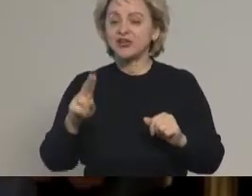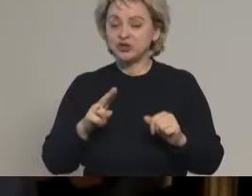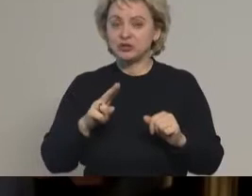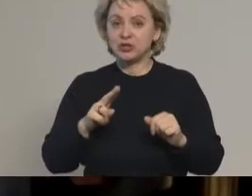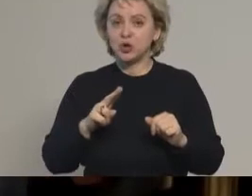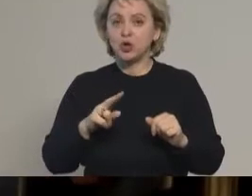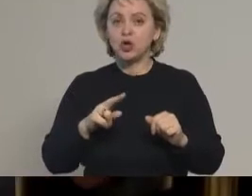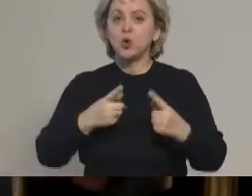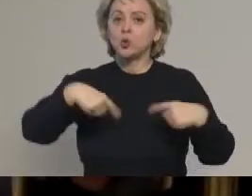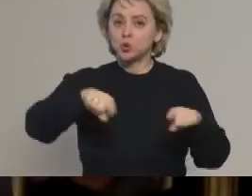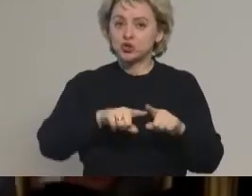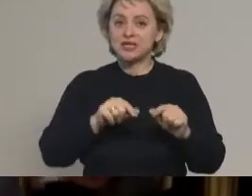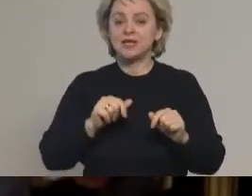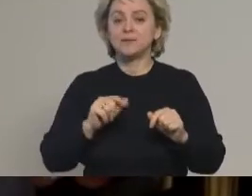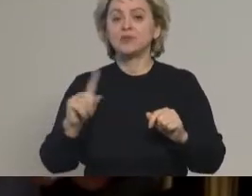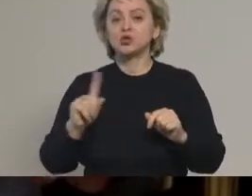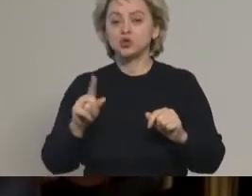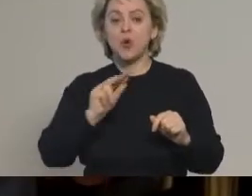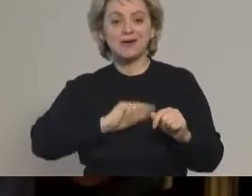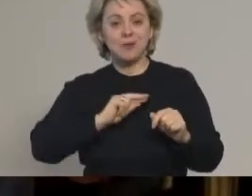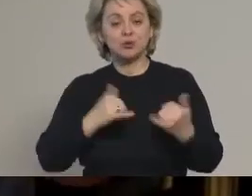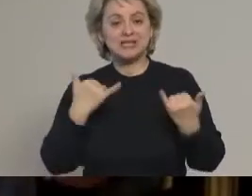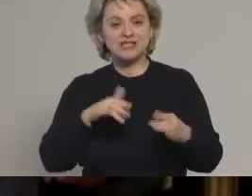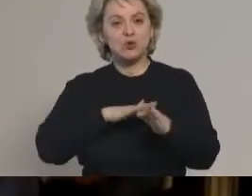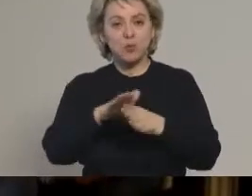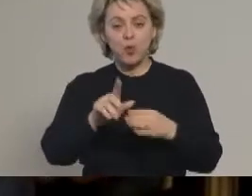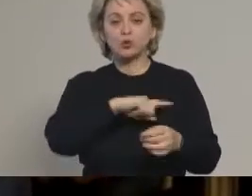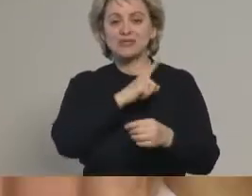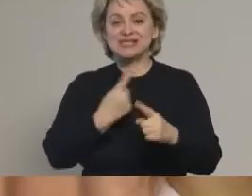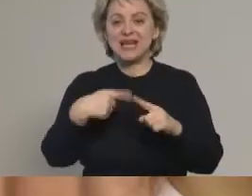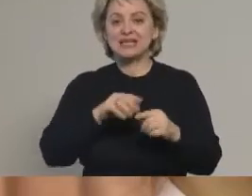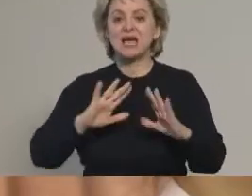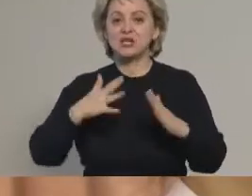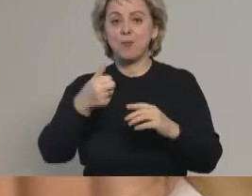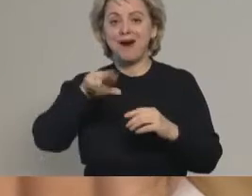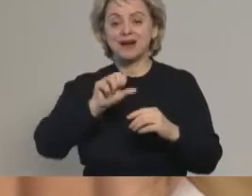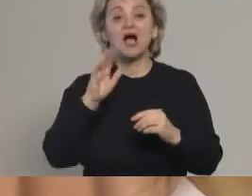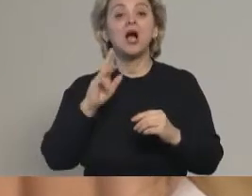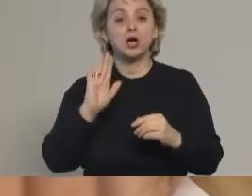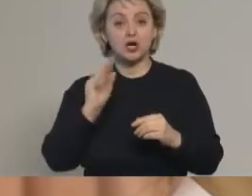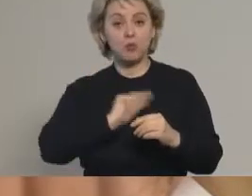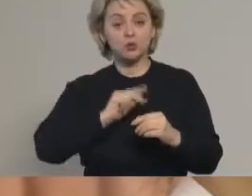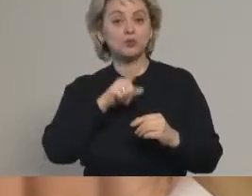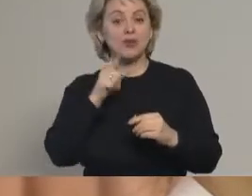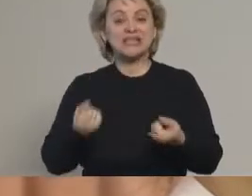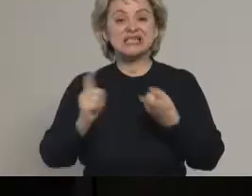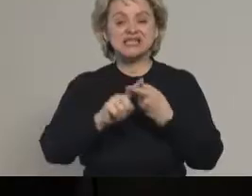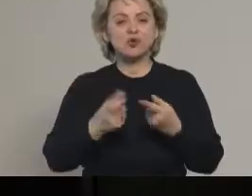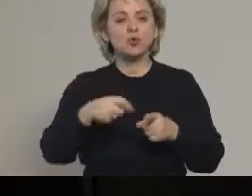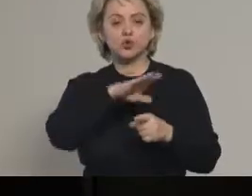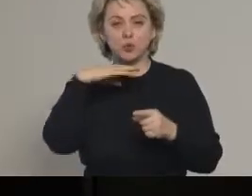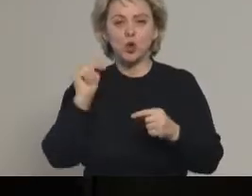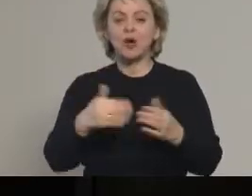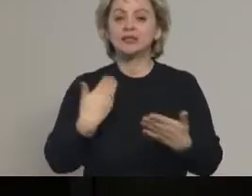такие-то кружки, что работает сегодня в полную силу IT-парк. От того, как будут работать молодые, зависит очень